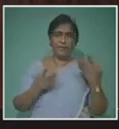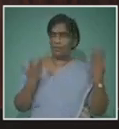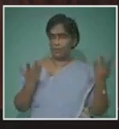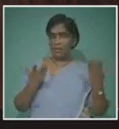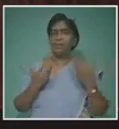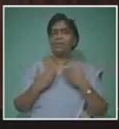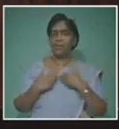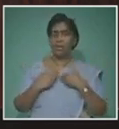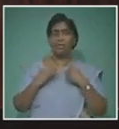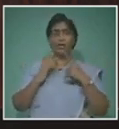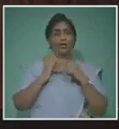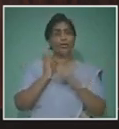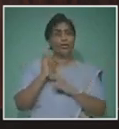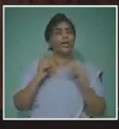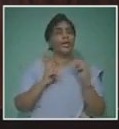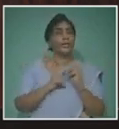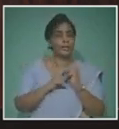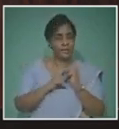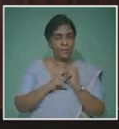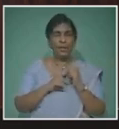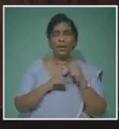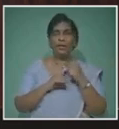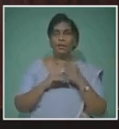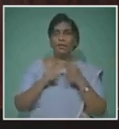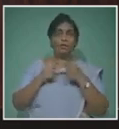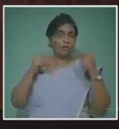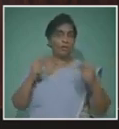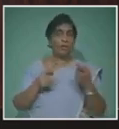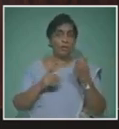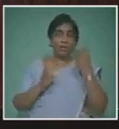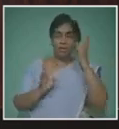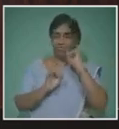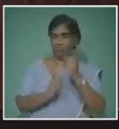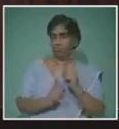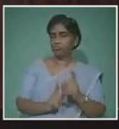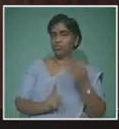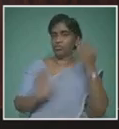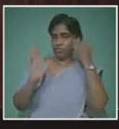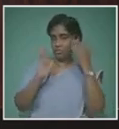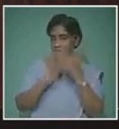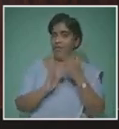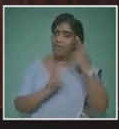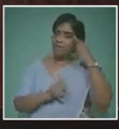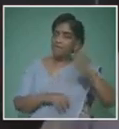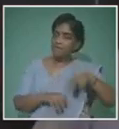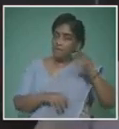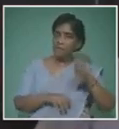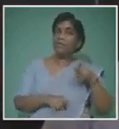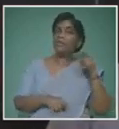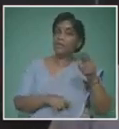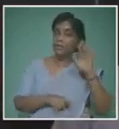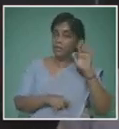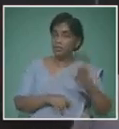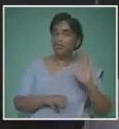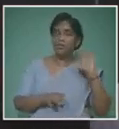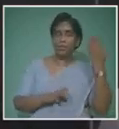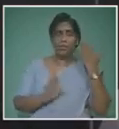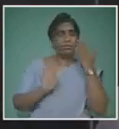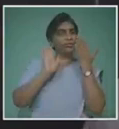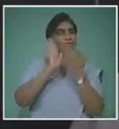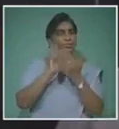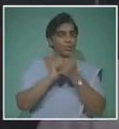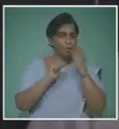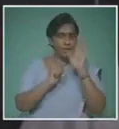අපි එක්සත් ජාතික පක්ෂයේ දක්ෂිනාංශික ආර්ථික මතය විශ්වාස කරපු සහ විශ්වාස කරන ඒ වෙනුවෙන් ප්‍රසිද්ධියේ පෙනී සිටින